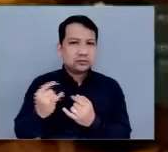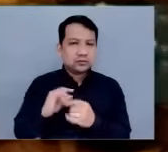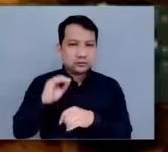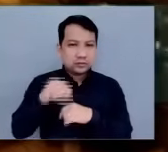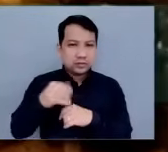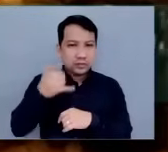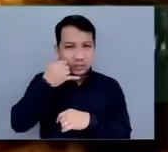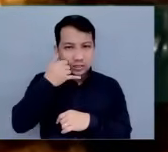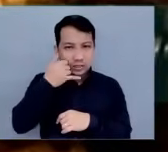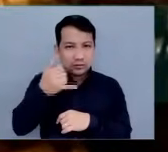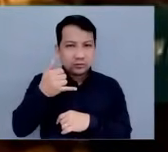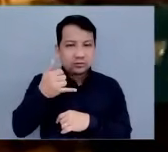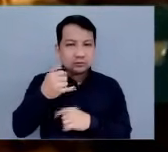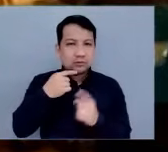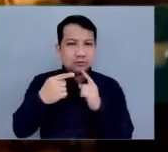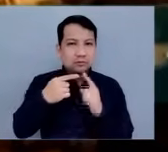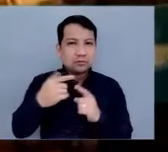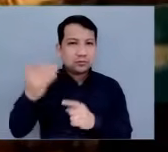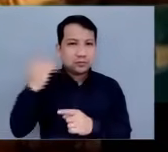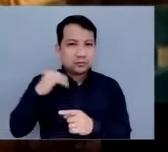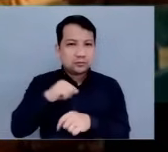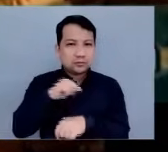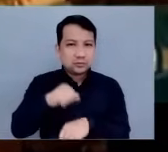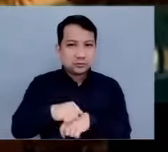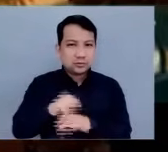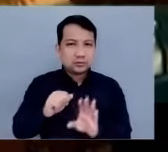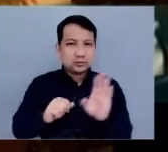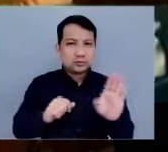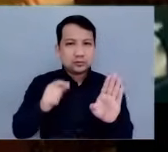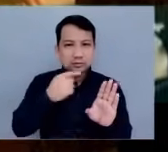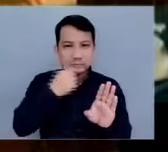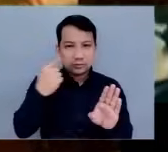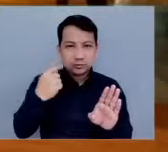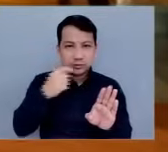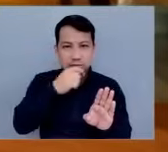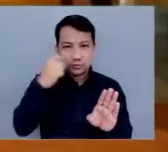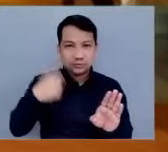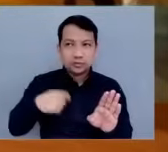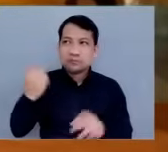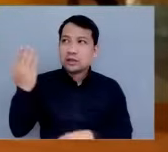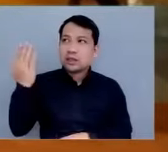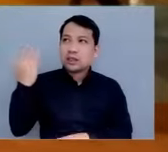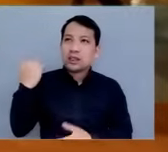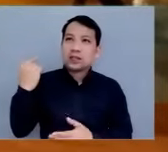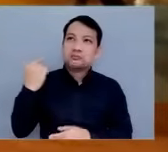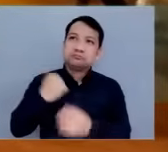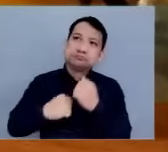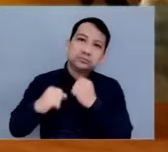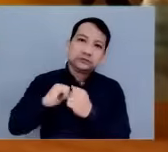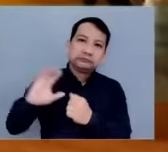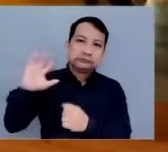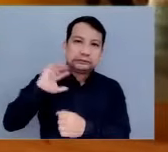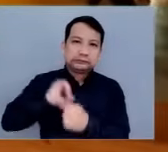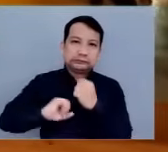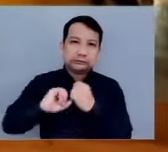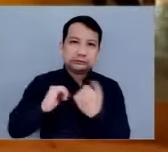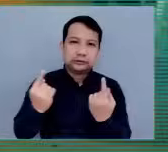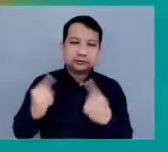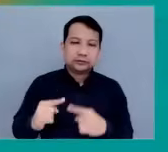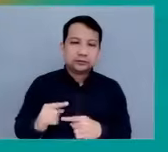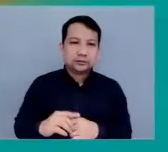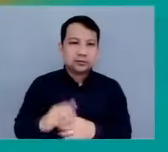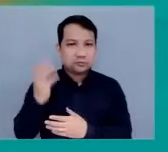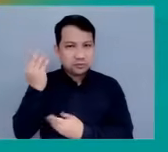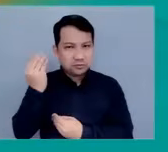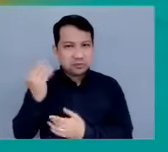phone na pag-uusap nila tungkol sa sitwasyon sa Ukraine noon pang nakaraang taon. Sige, antabayan na natin